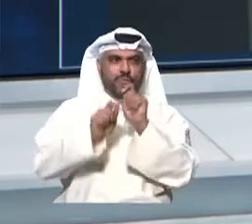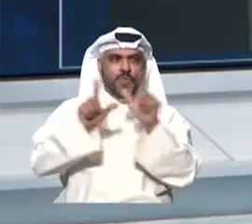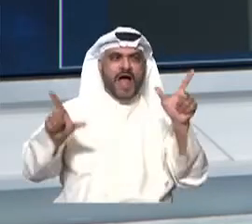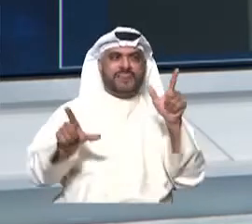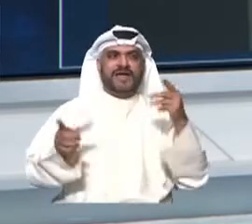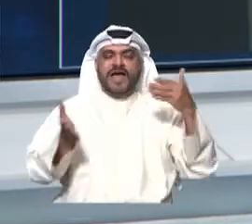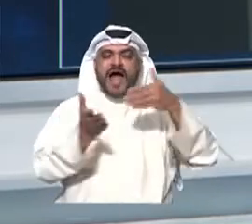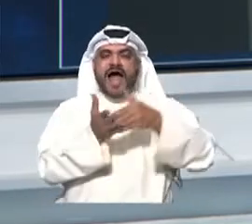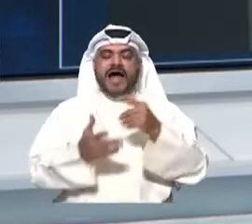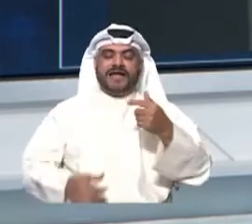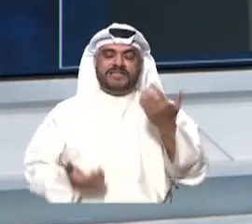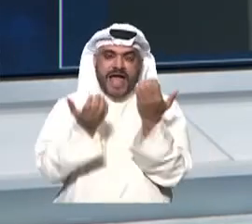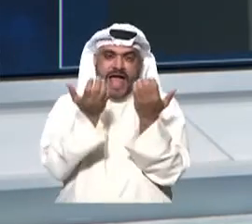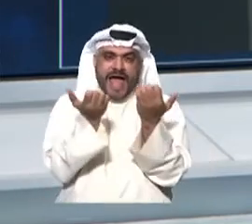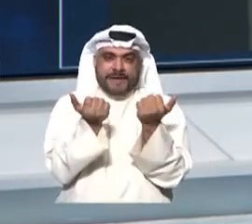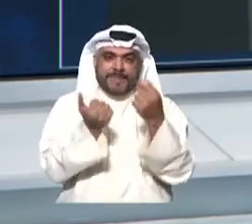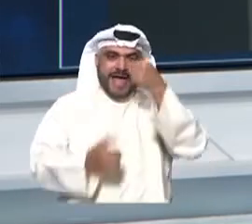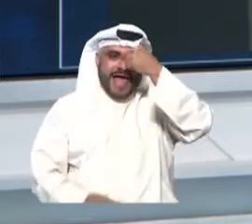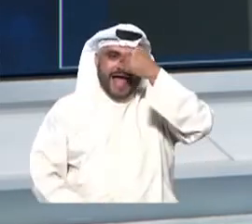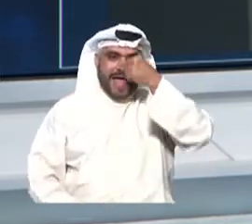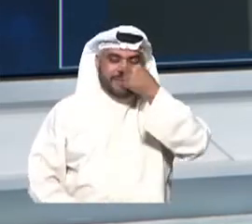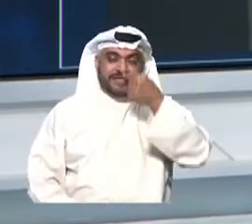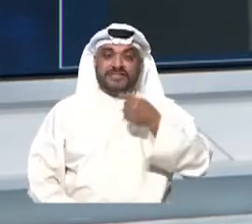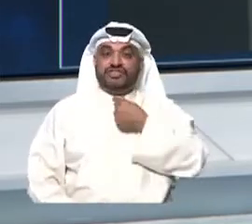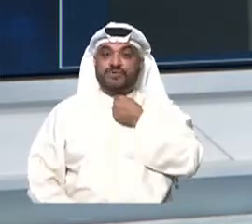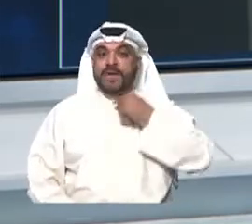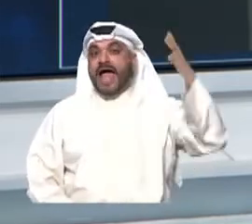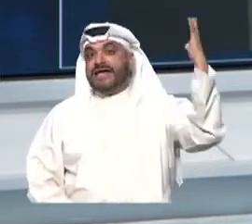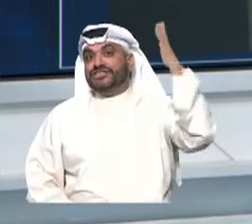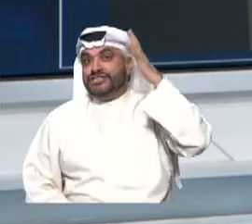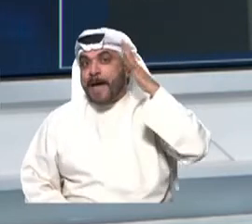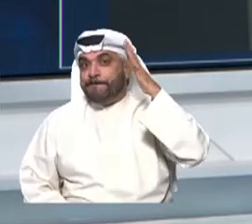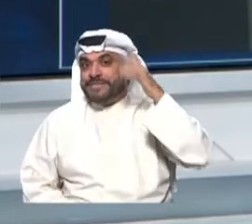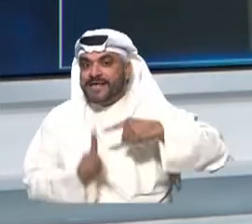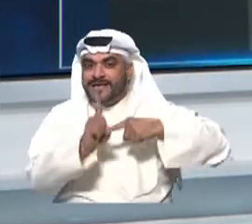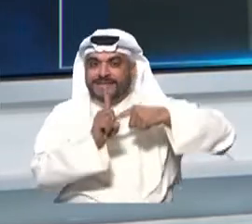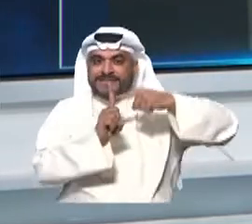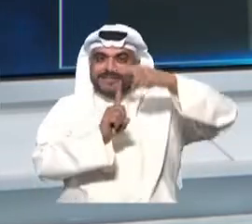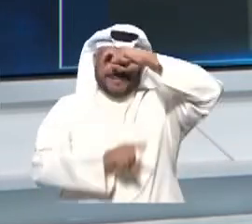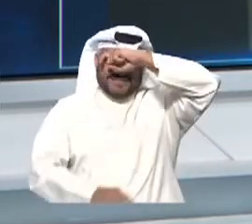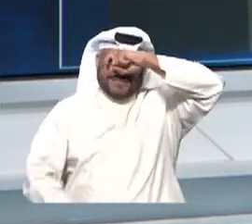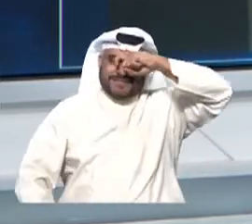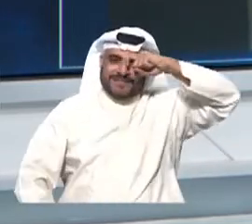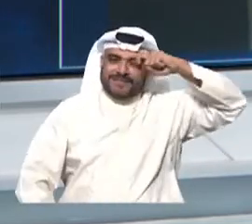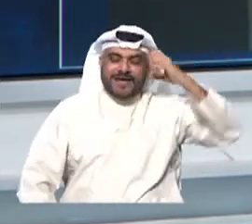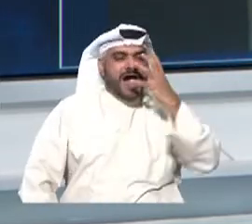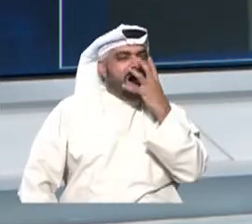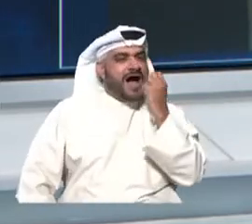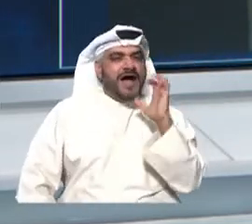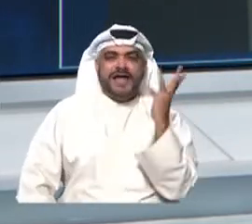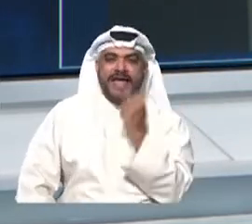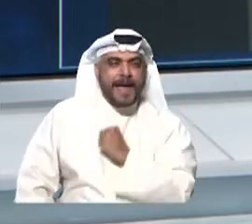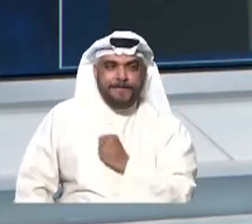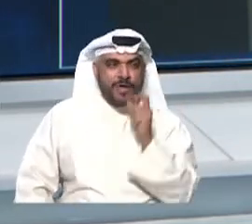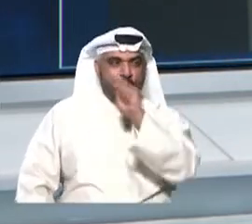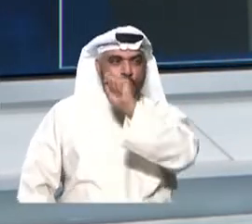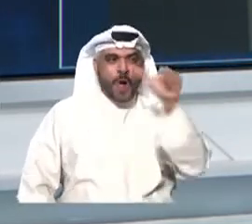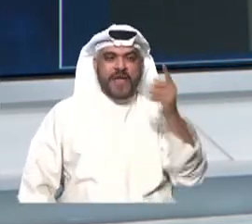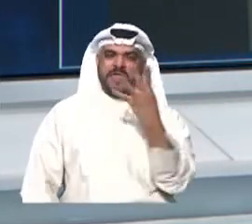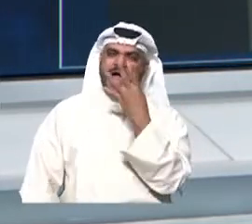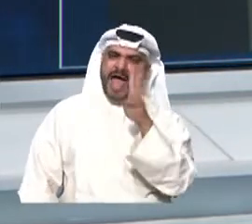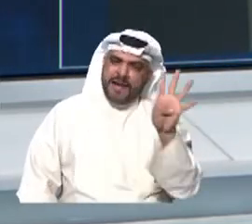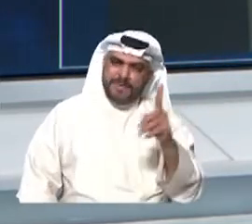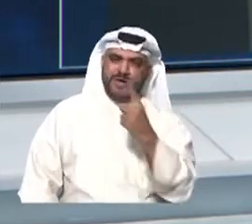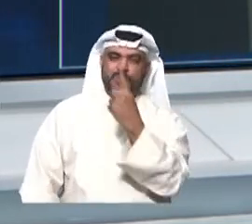نهاية الأسبوع، وأجواء مشمسة معظم الوقت، رياح شمالية وشمالية غربية يوم الخميس والجمعة من 10 إلى